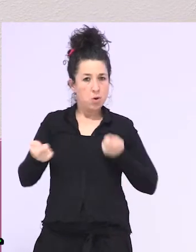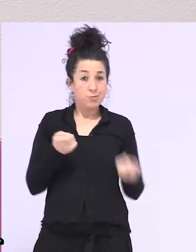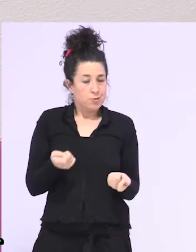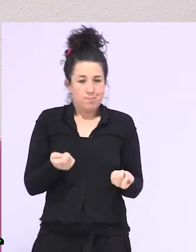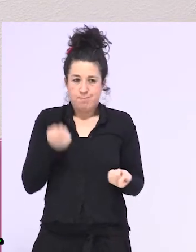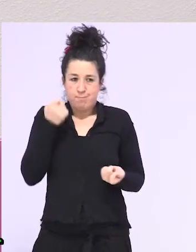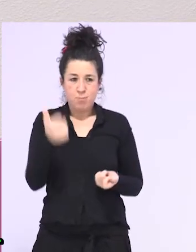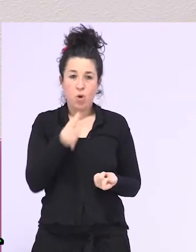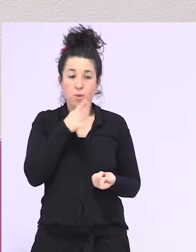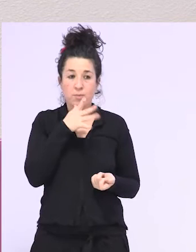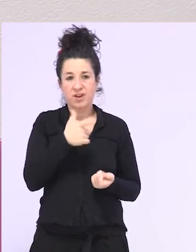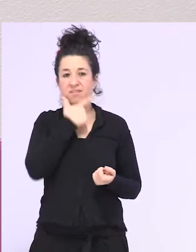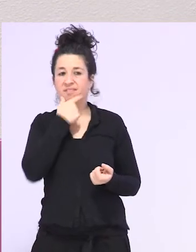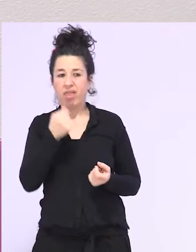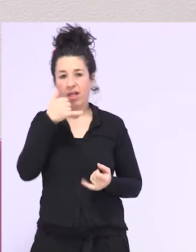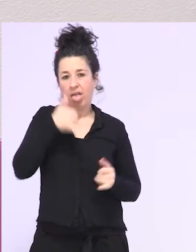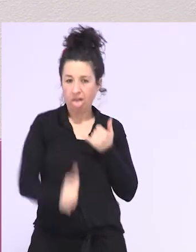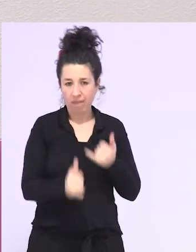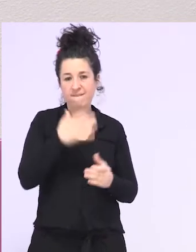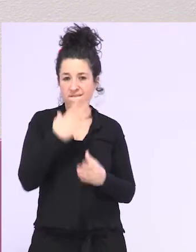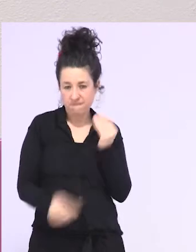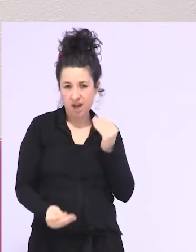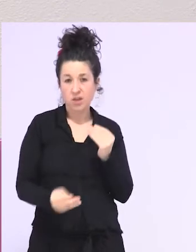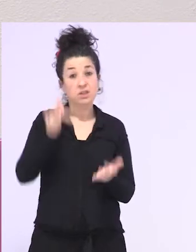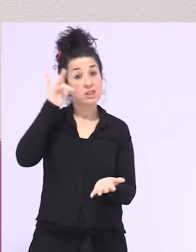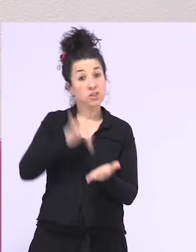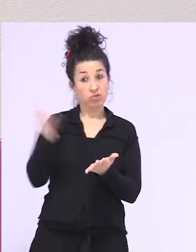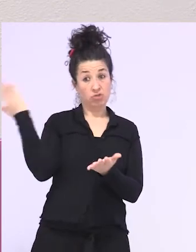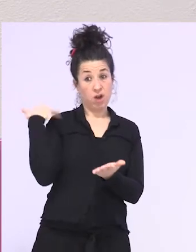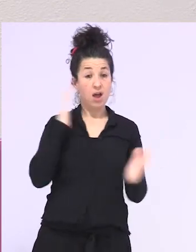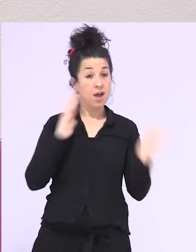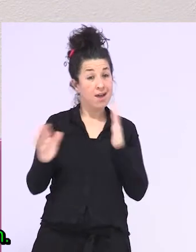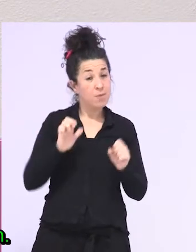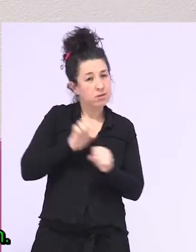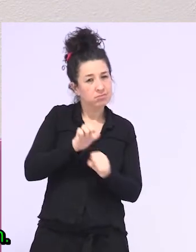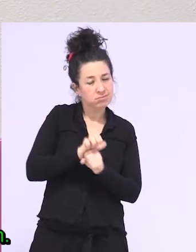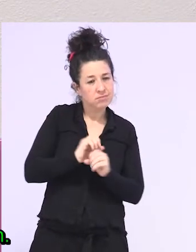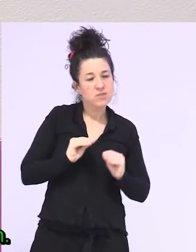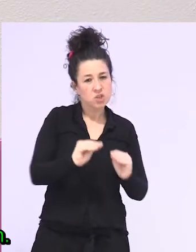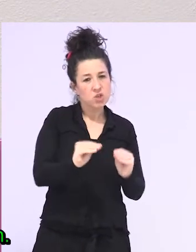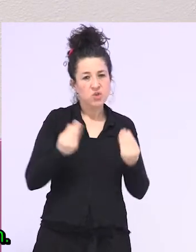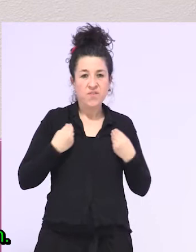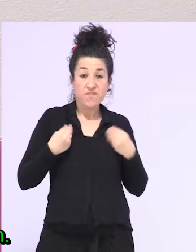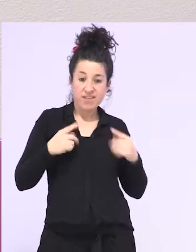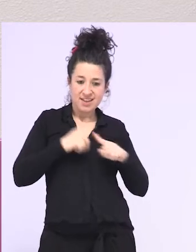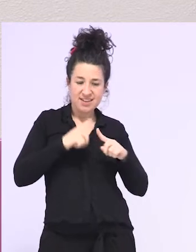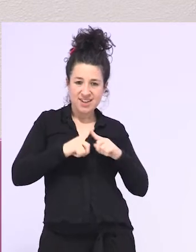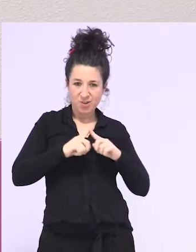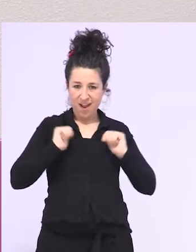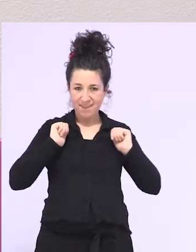horregatik akats gehiago egitekoa. Gertakarien garaian, bortxaketaren garaian, bere bizitza sexualaren hasieran